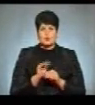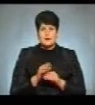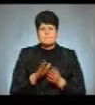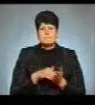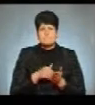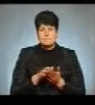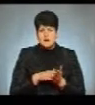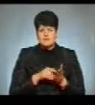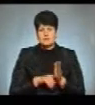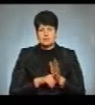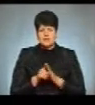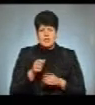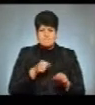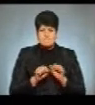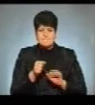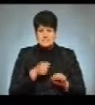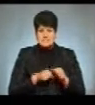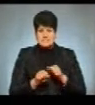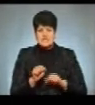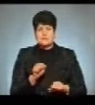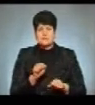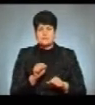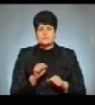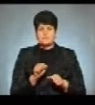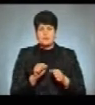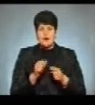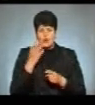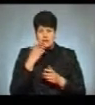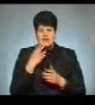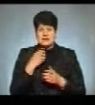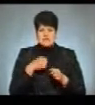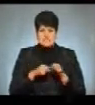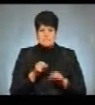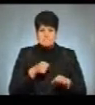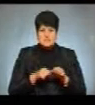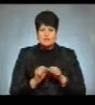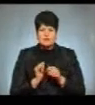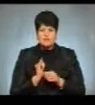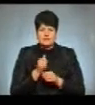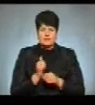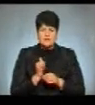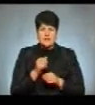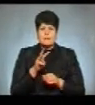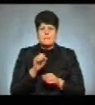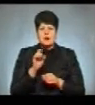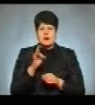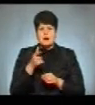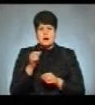масло, почали місити, промішуючи під час цього, як замішували, поступово вливали маргарин і